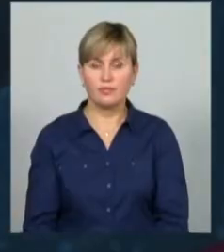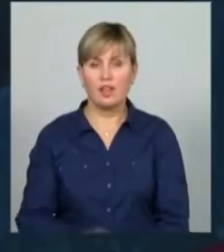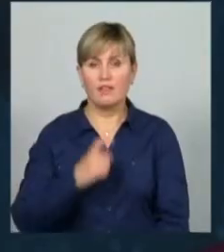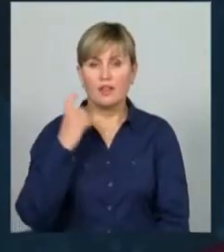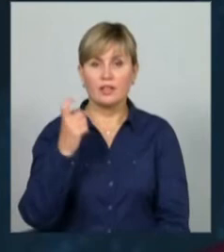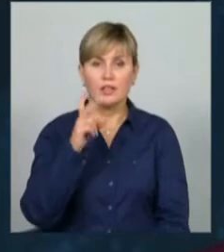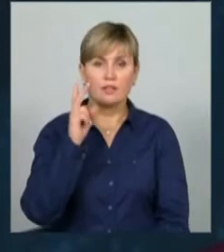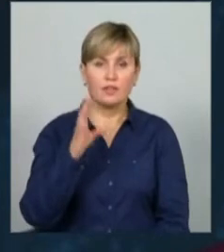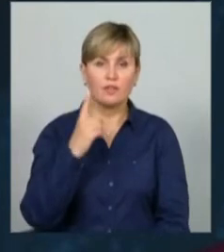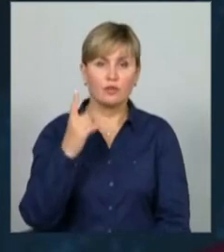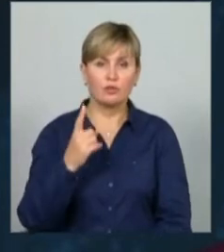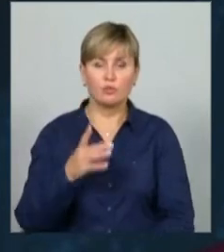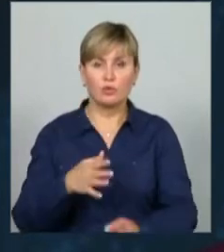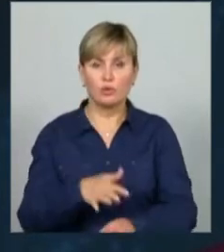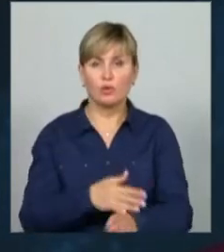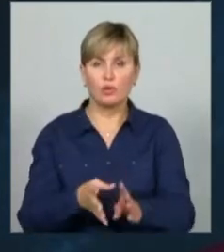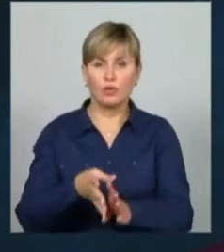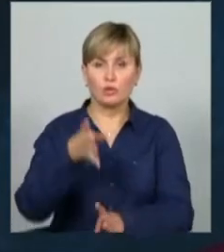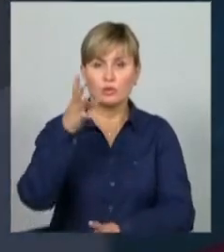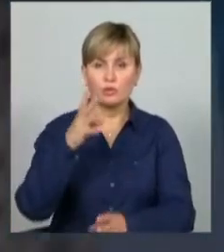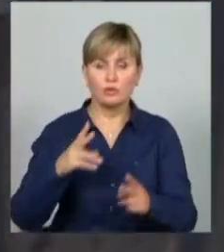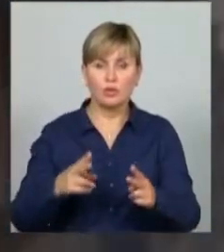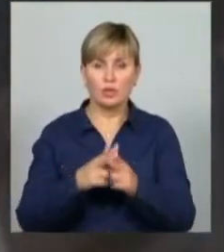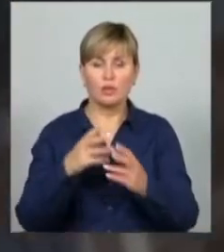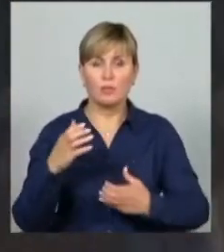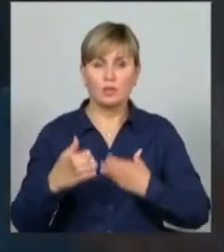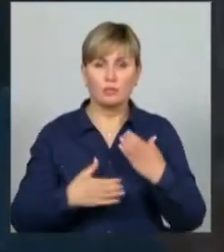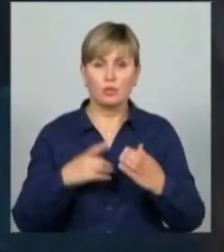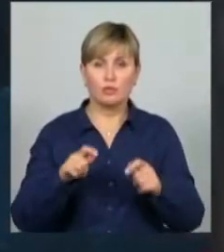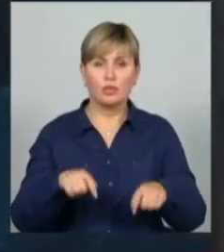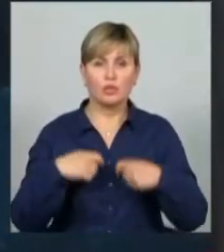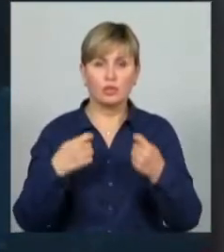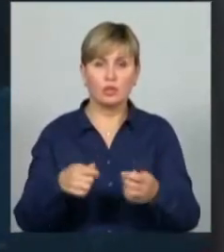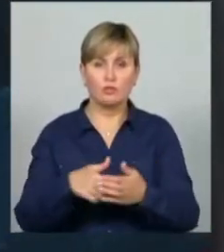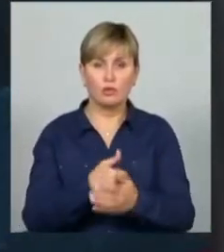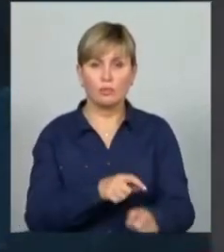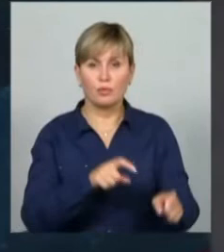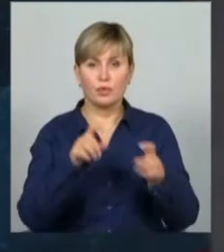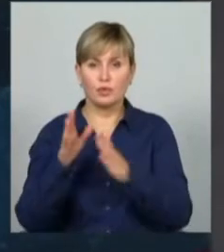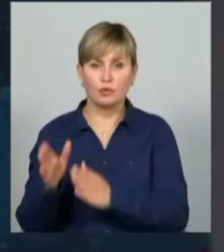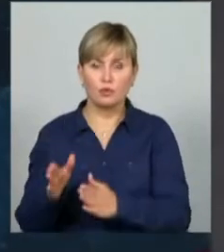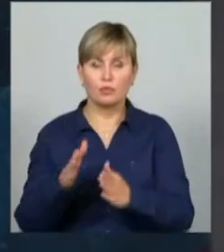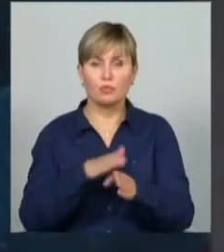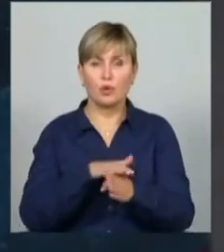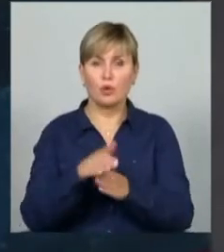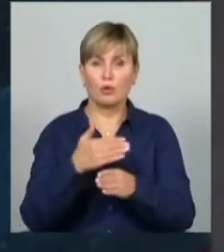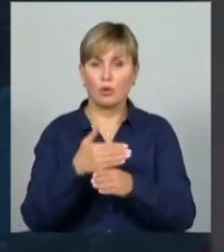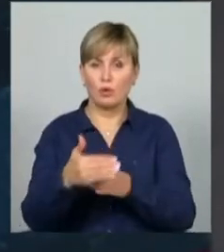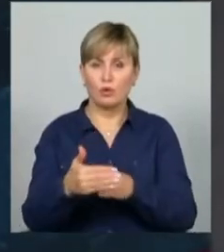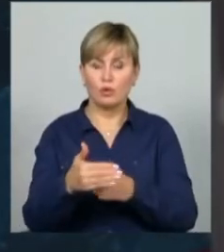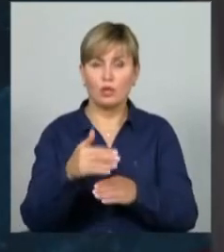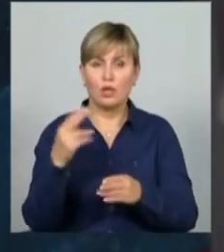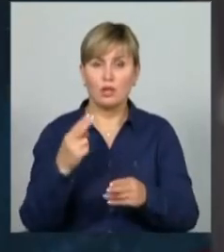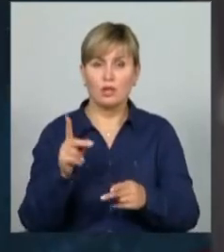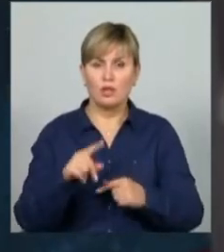Владельцы квартир в одном из долгостроев столицы опасаются, что сдачу их недвижимости вновь перенесут на более поздний срок. Астанчане